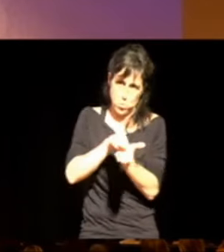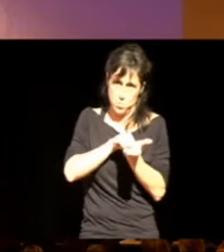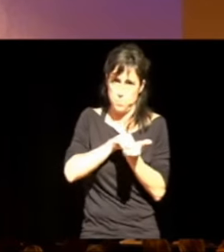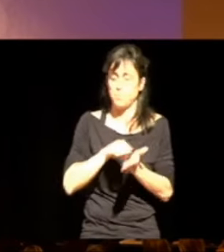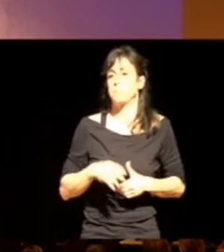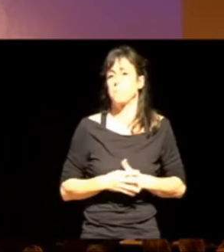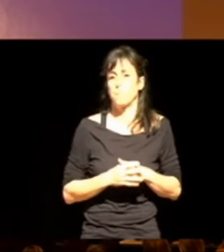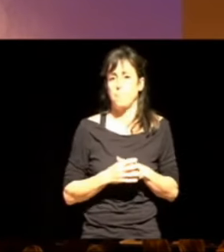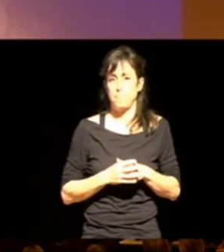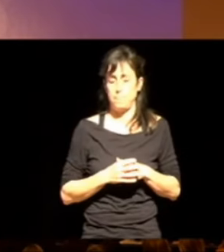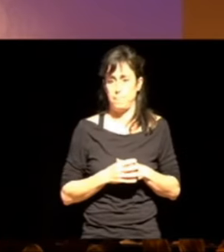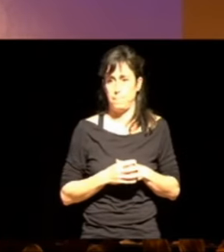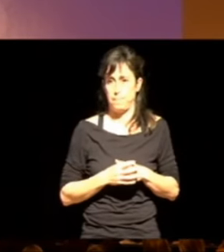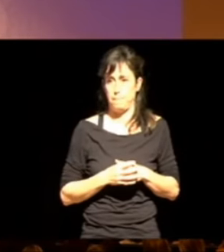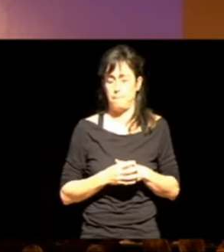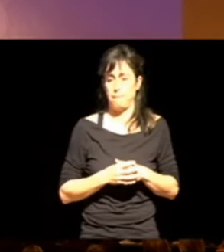Bueno.